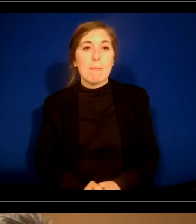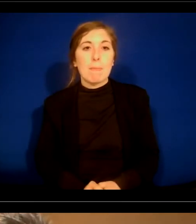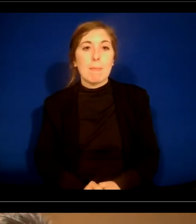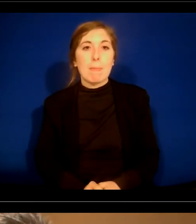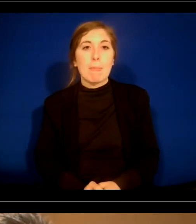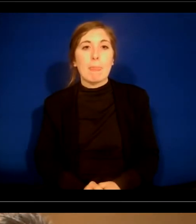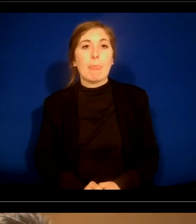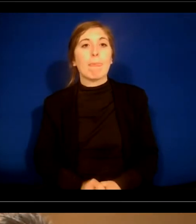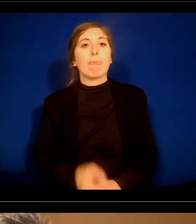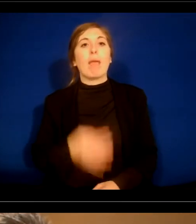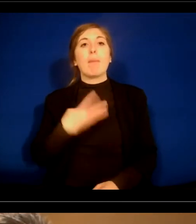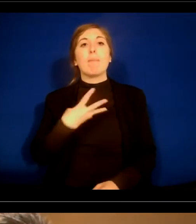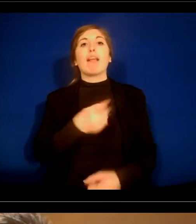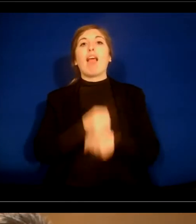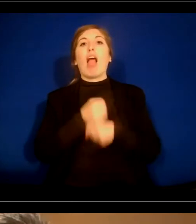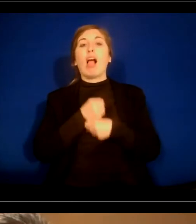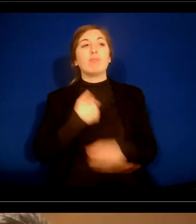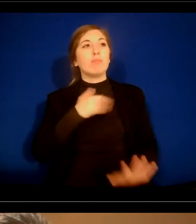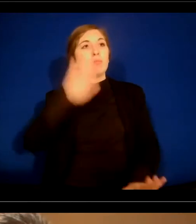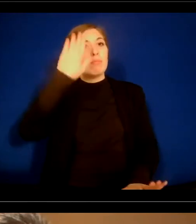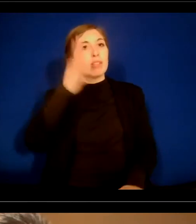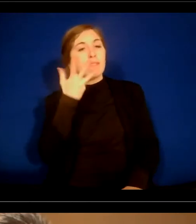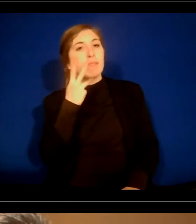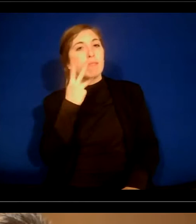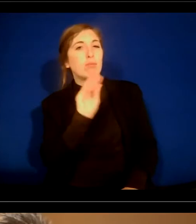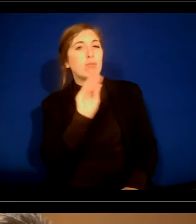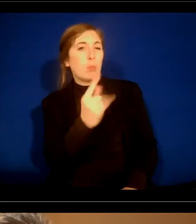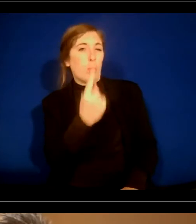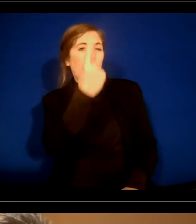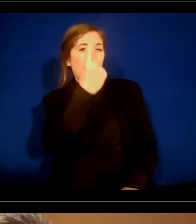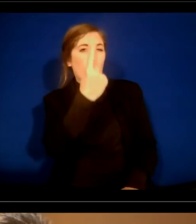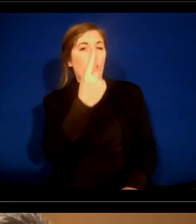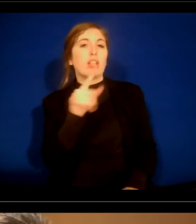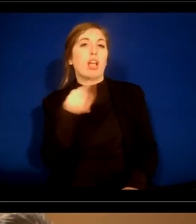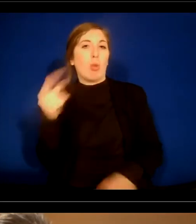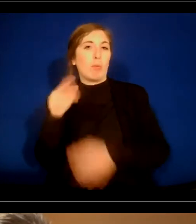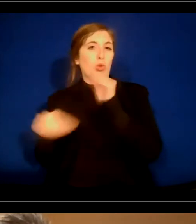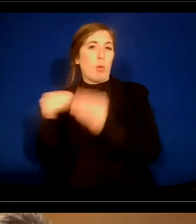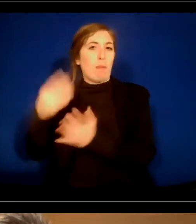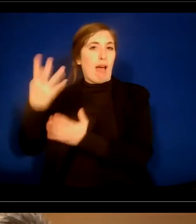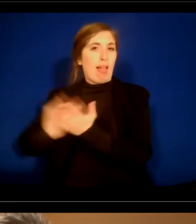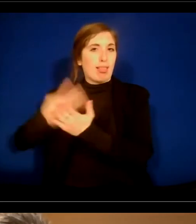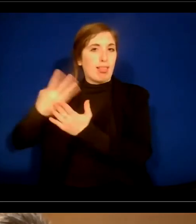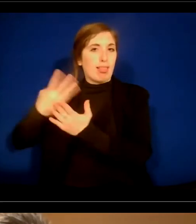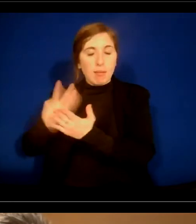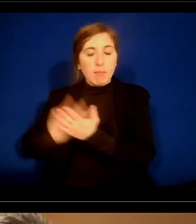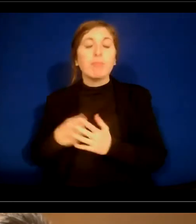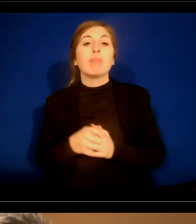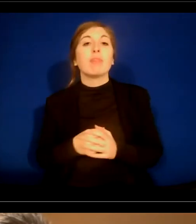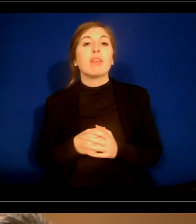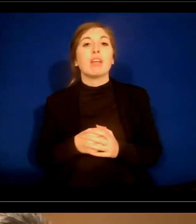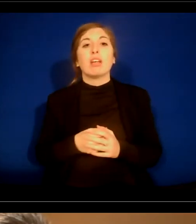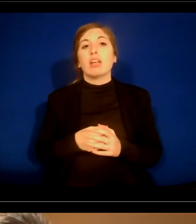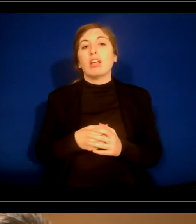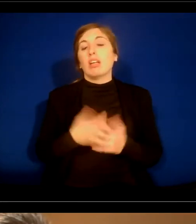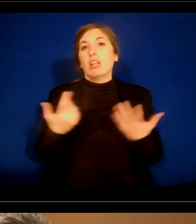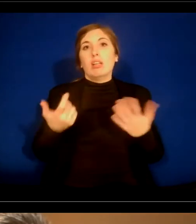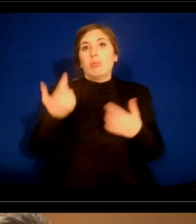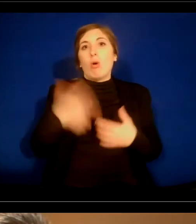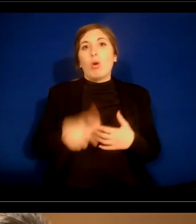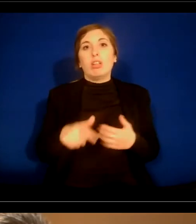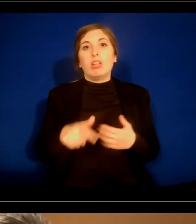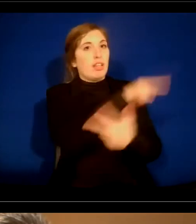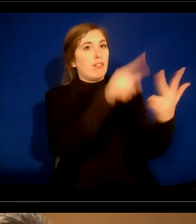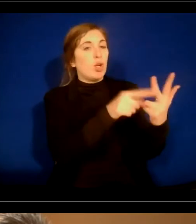Volevo chiedere allora una cosa, se ho, prima che raccogli un po' le domande, no? Perché le situazioni che ci avete descritto